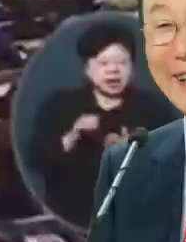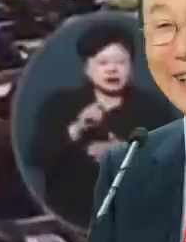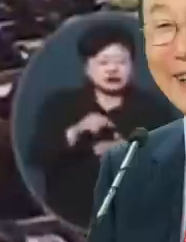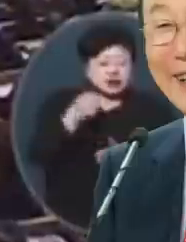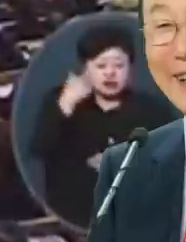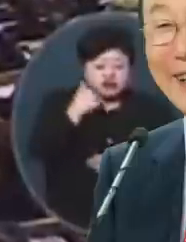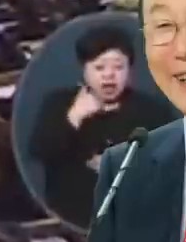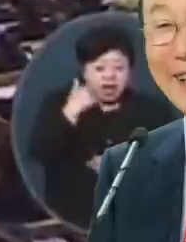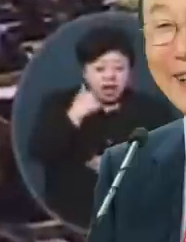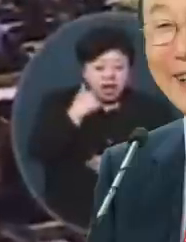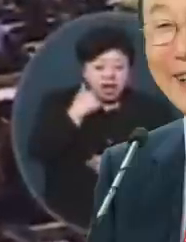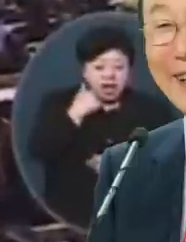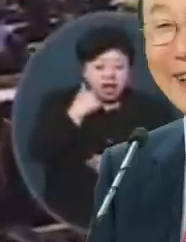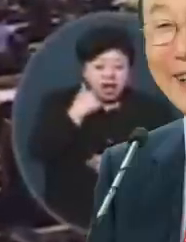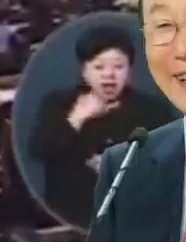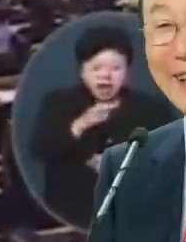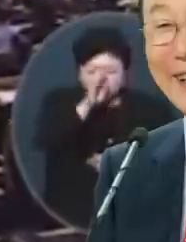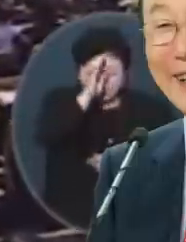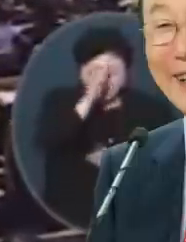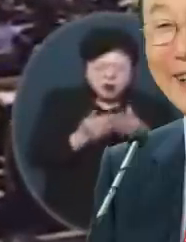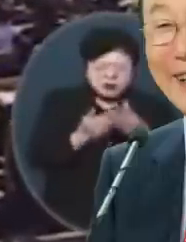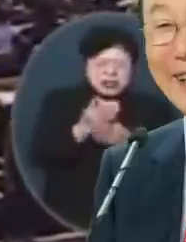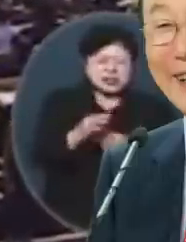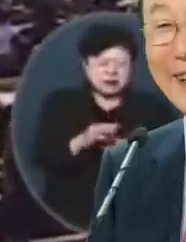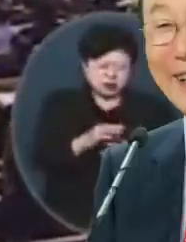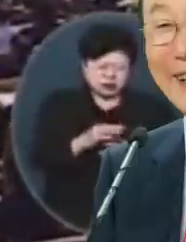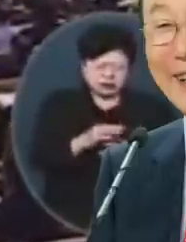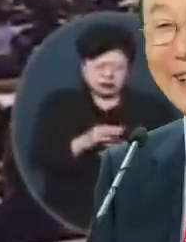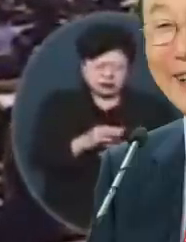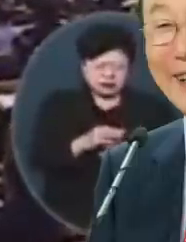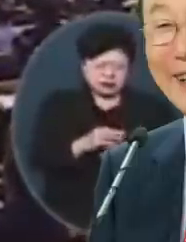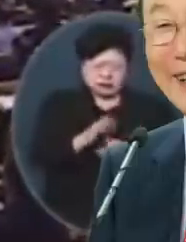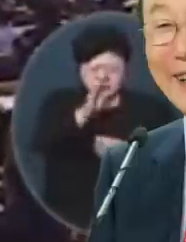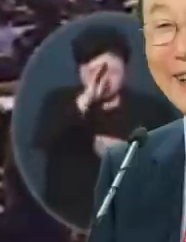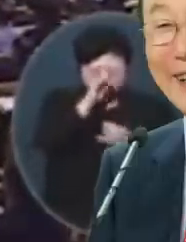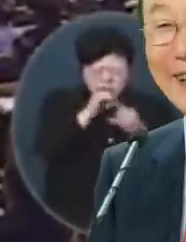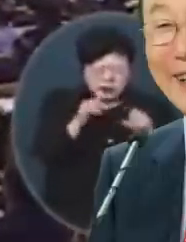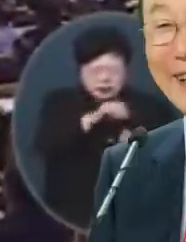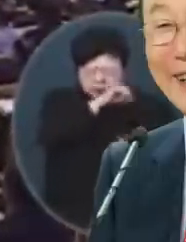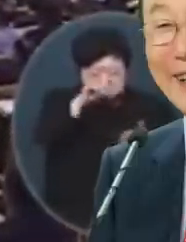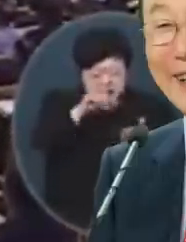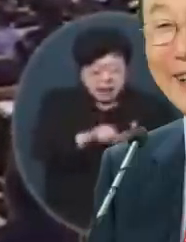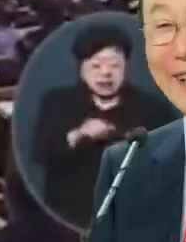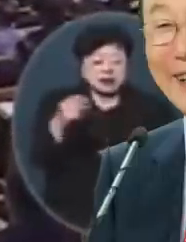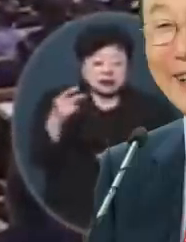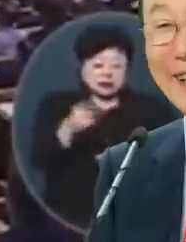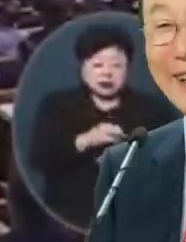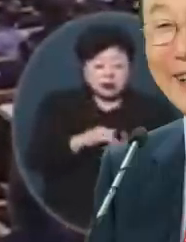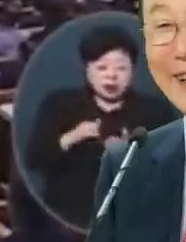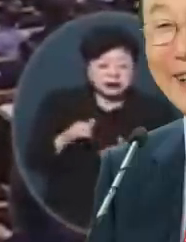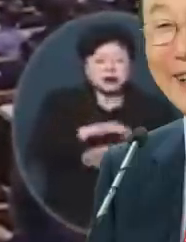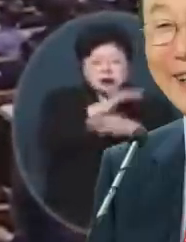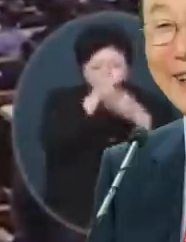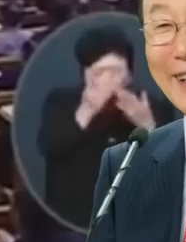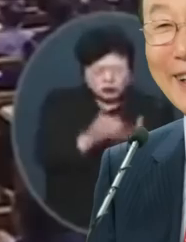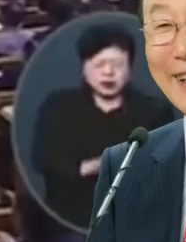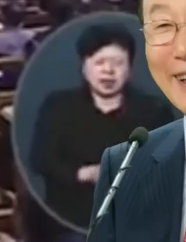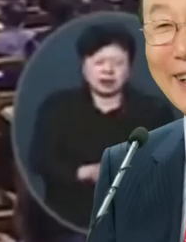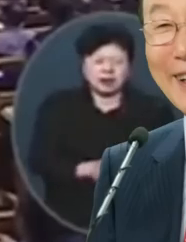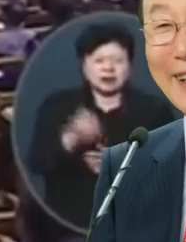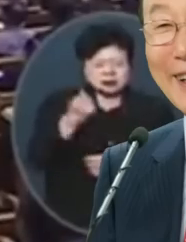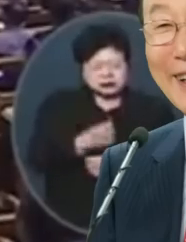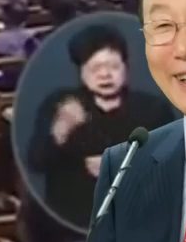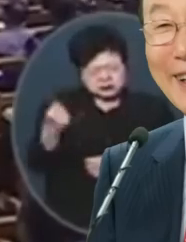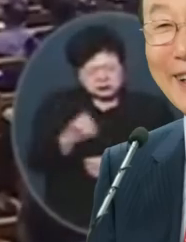누가 큰 병에 걸리면 환자의 인생뿐 아니라 가정 전체가